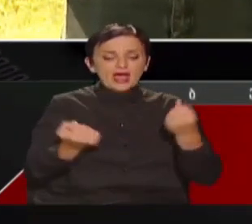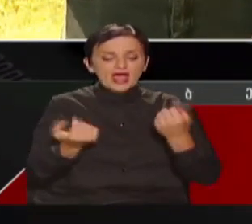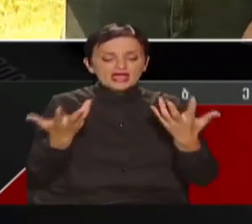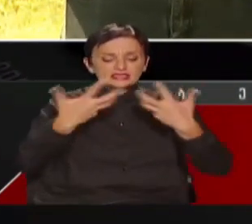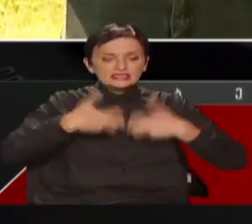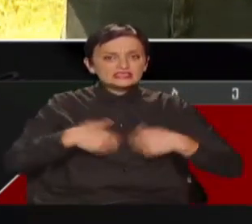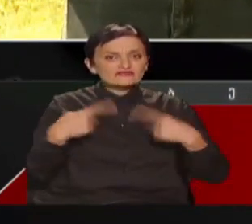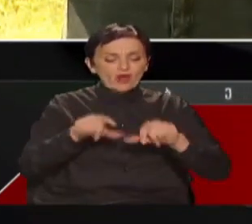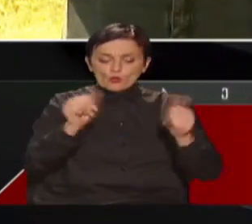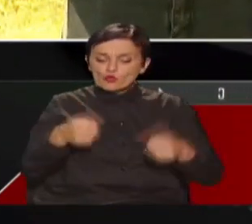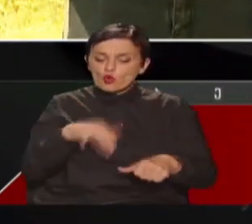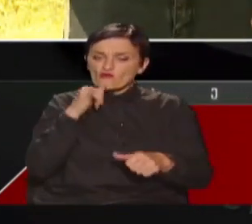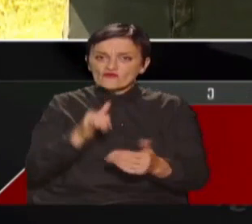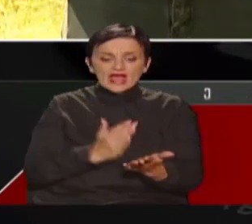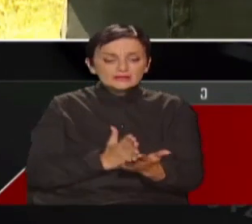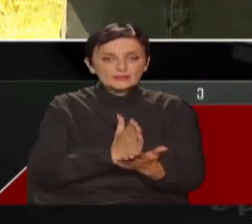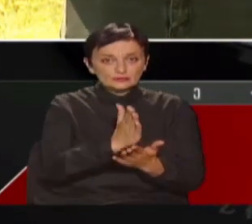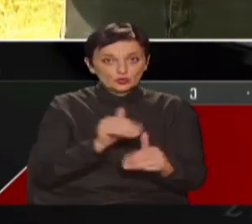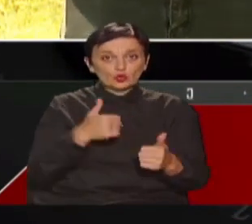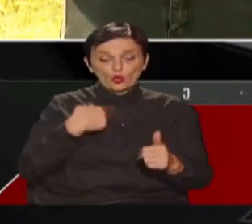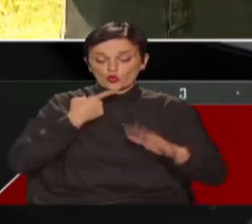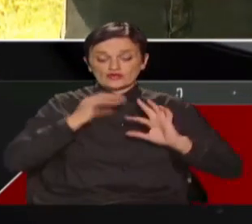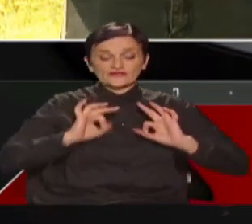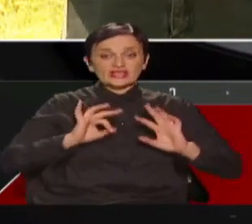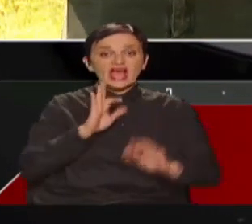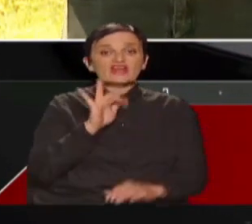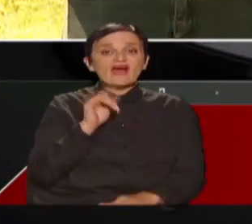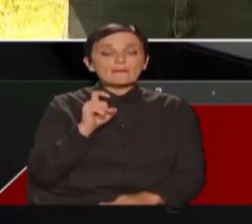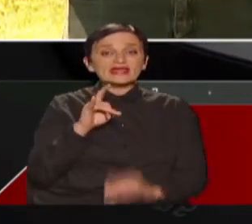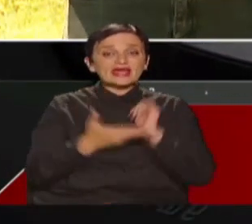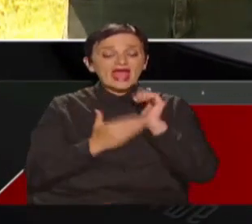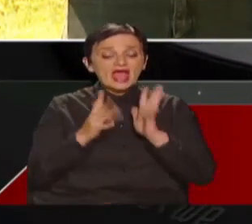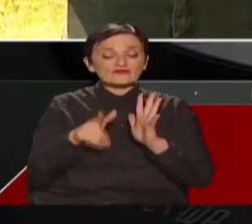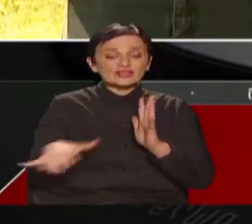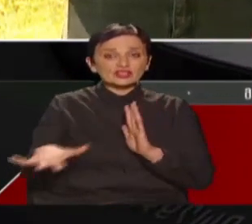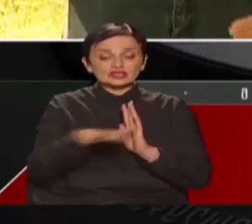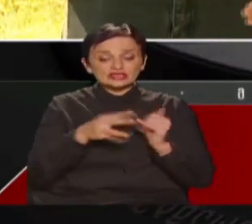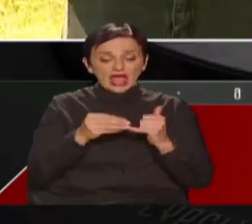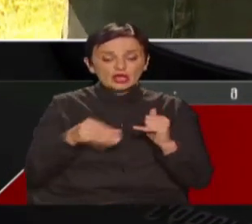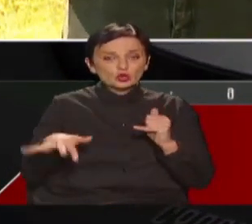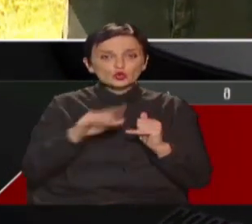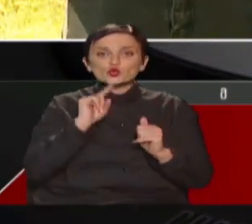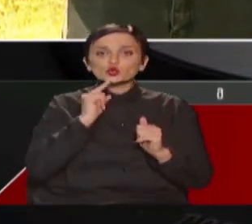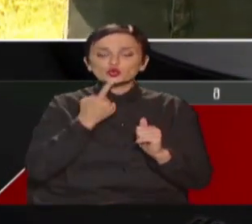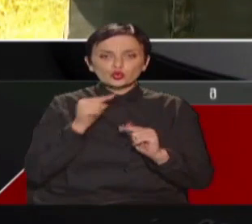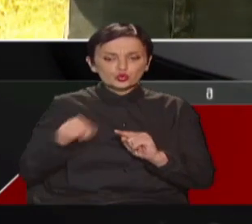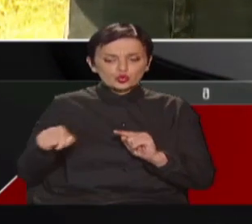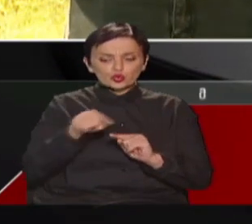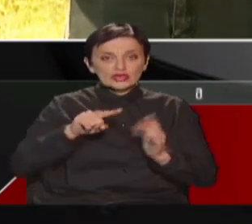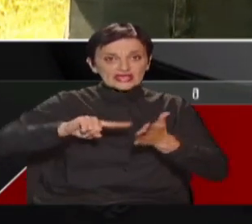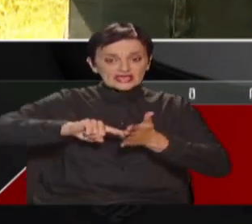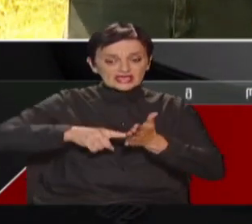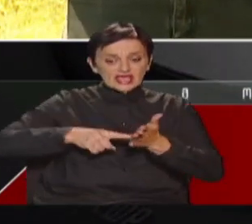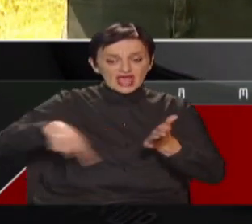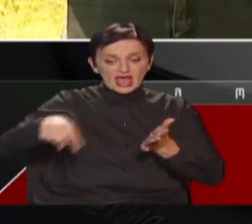suhapormit, vera herheps, misulas, rogorcu cu iagnișne, cu abis hevis mim de bare teritoria aris, cu lazer tuli, era am